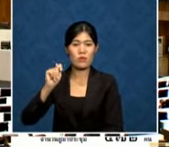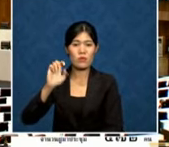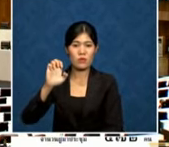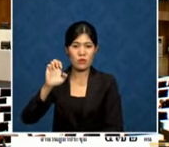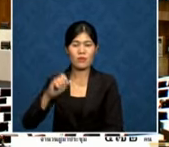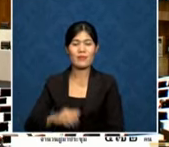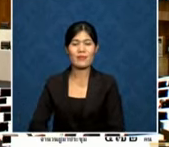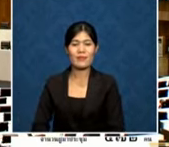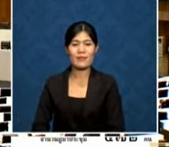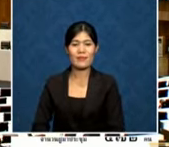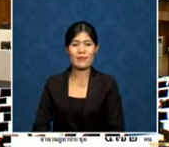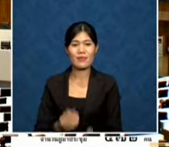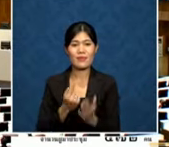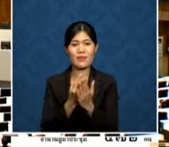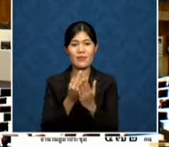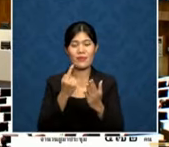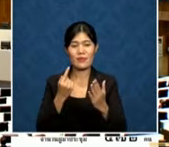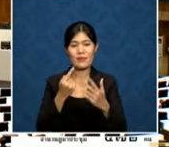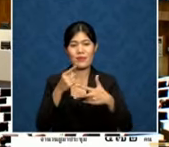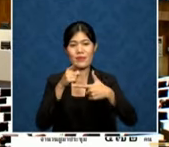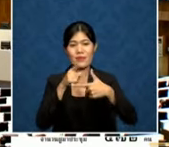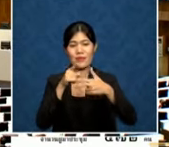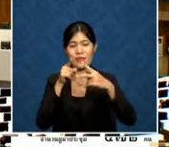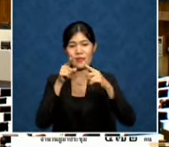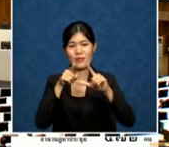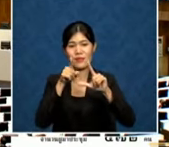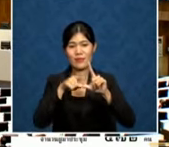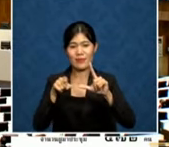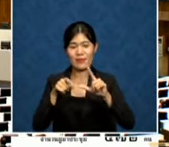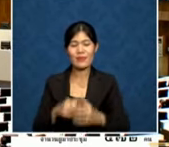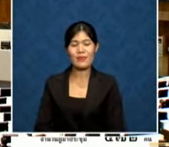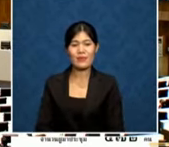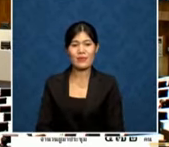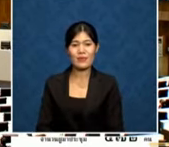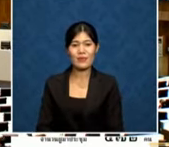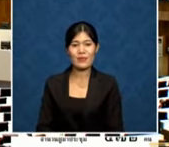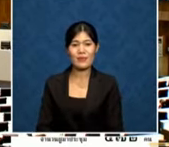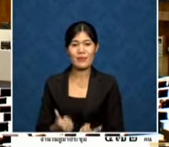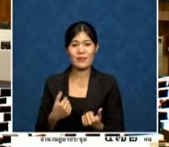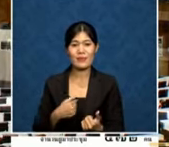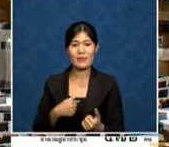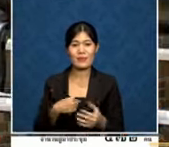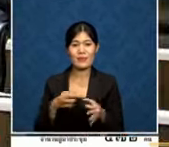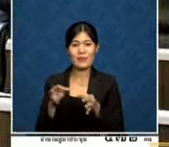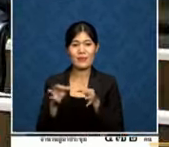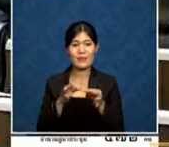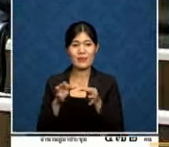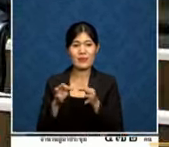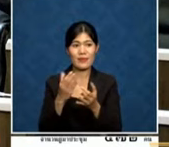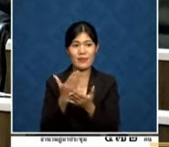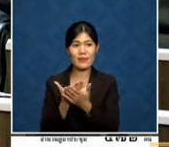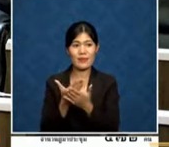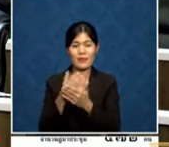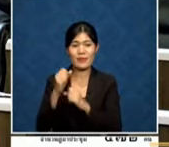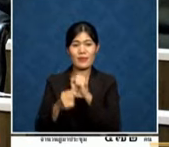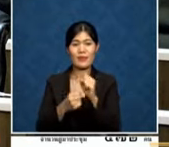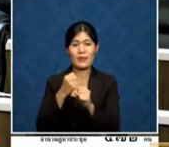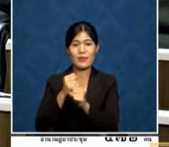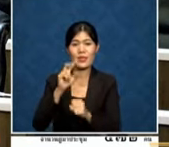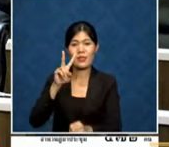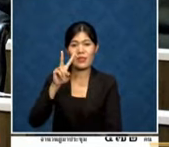แบบบัญชีรายชื่อจากพรคเก้าไกลครับวันนี้ผมจะขอมีส่วนร่วมในการอภิปรายพระราชบัญญัติงบประมาณปี